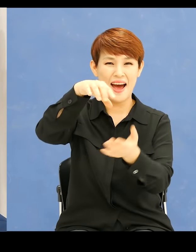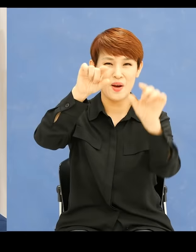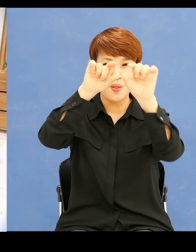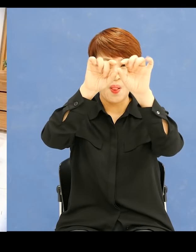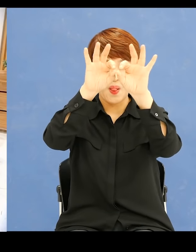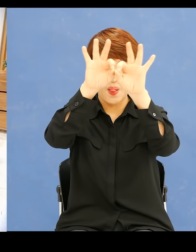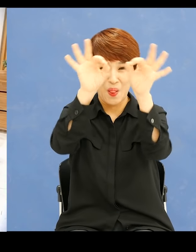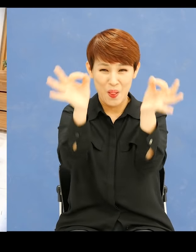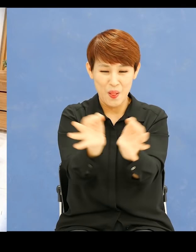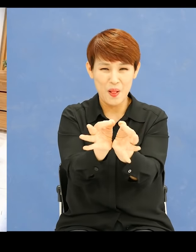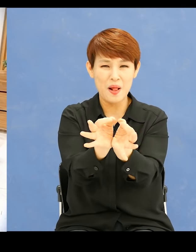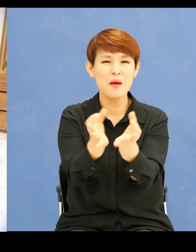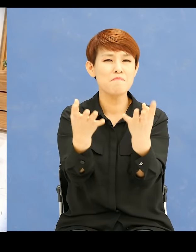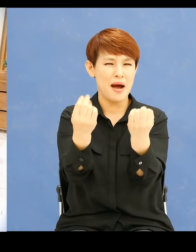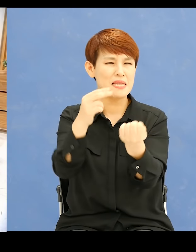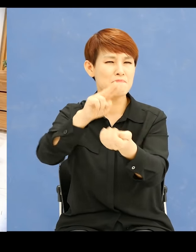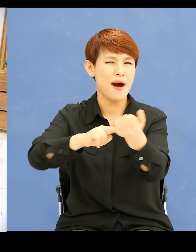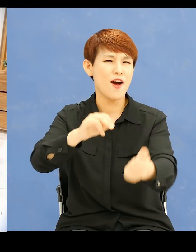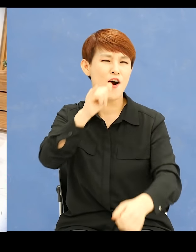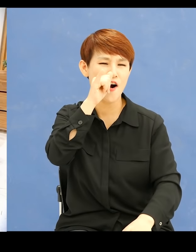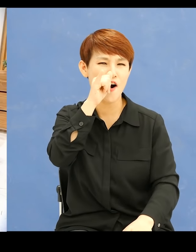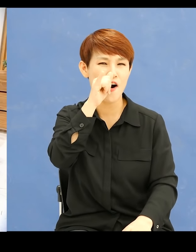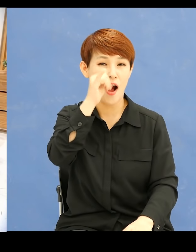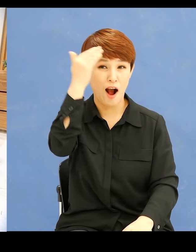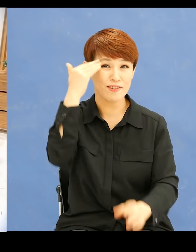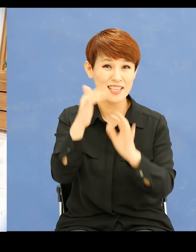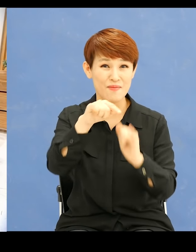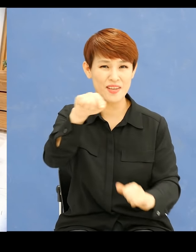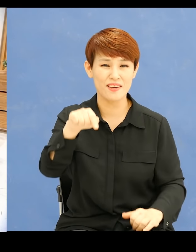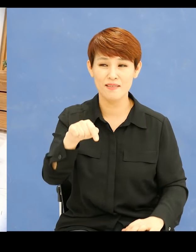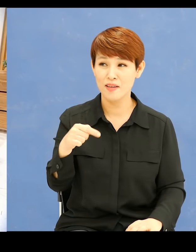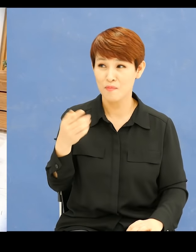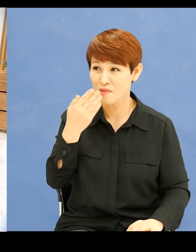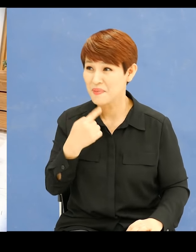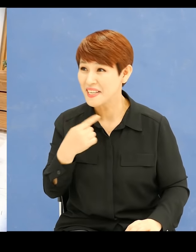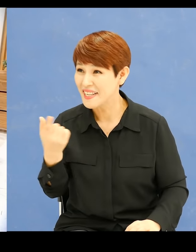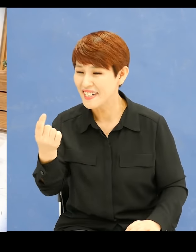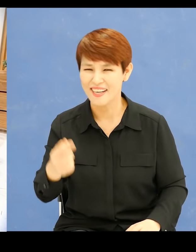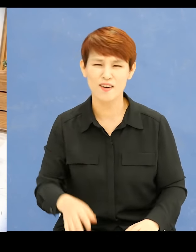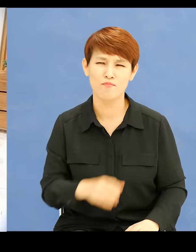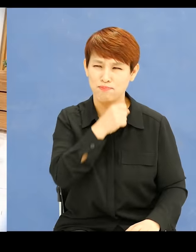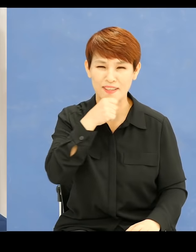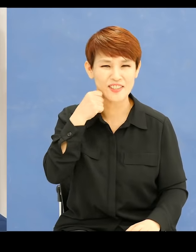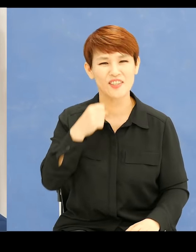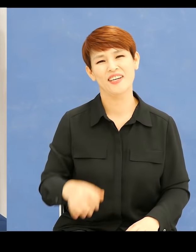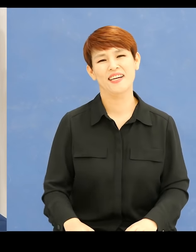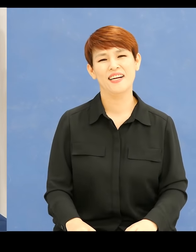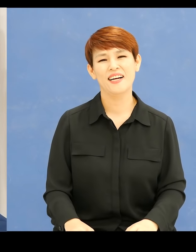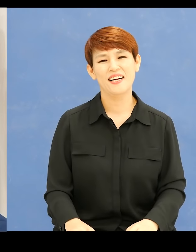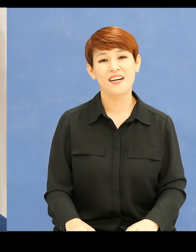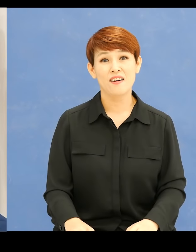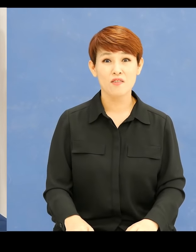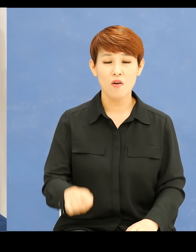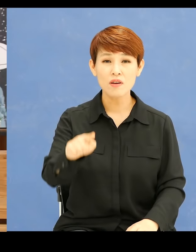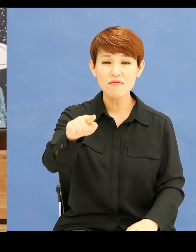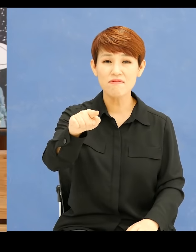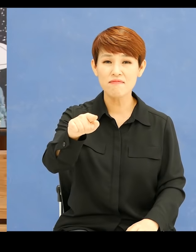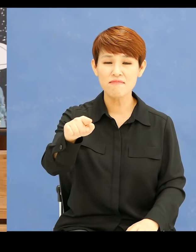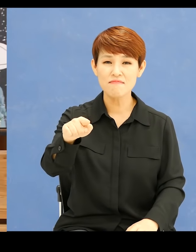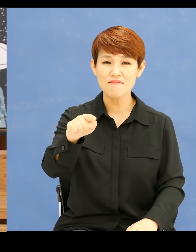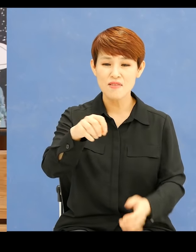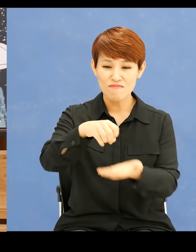해요. 달라스에서는. 네. 한인분들이 맞아요. 한인분들이 네, 도너스 많이 목사님 맞아요. 오셔서 드셔보셨을 네, 맞아요, 거예요. 예. 맛있잖아요. 거기